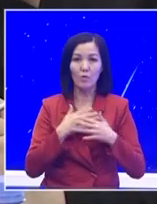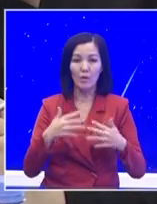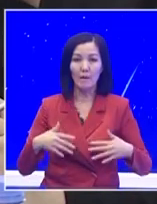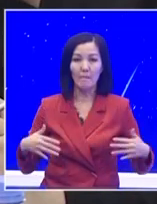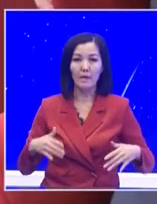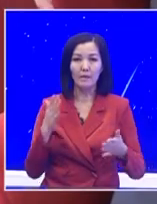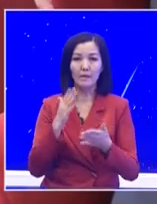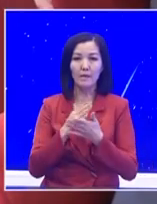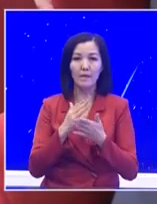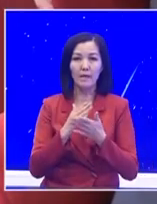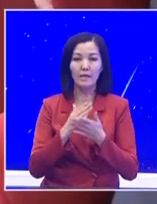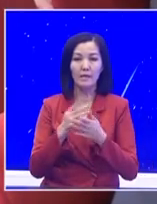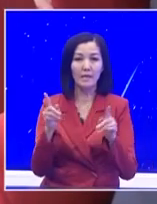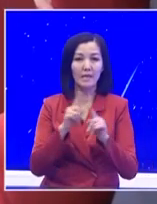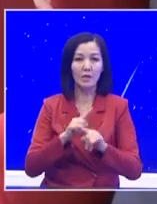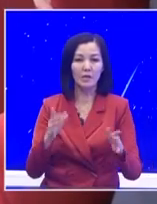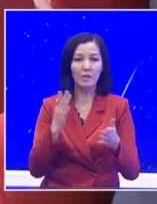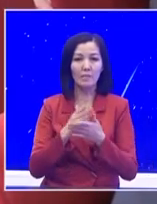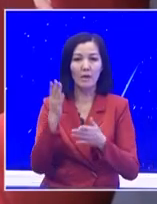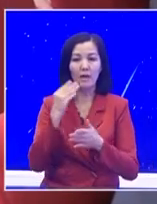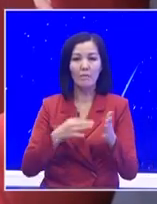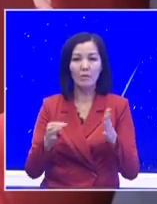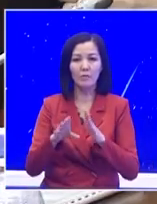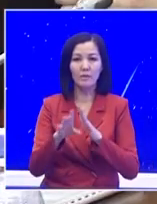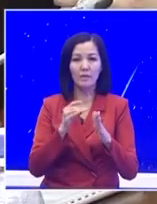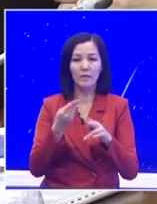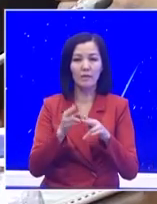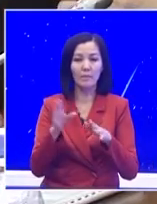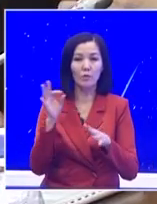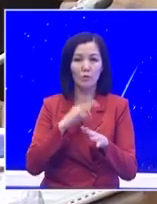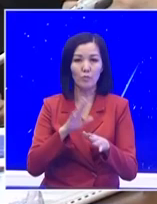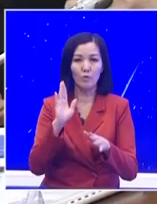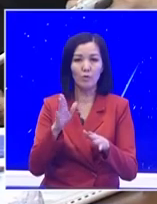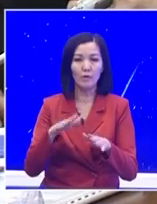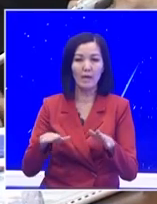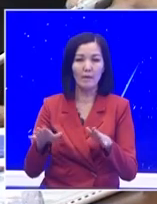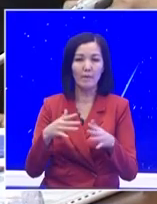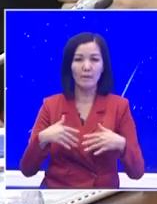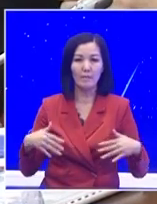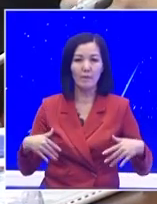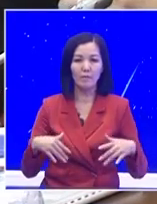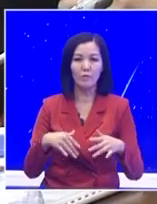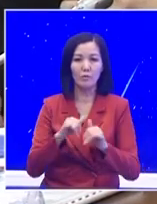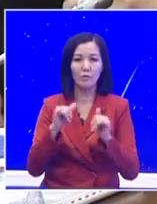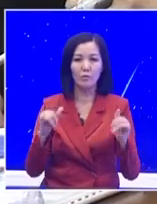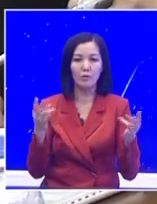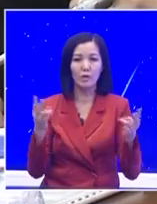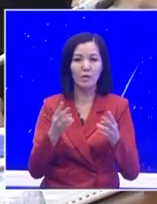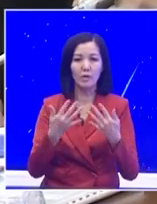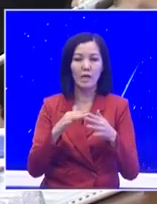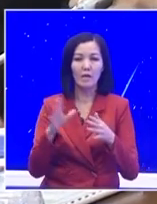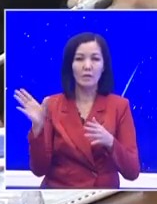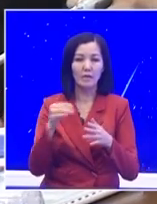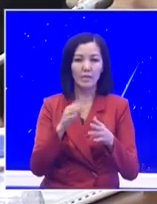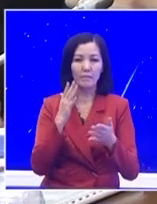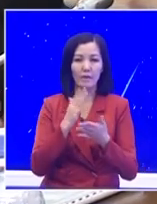икемділік этникалық бір ерекшелігі. Ал Алматы облысын таңдасаңыздар тіпті ұтымды болады. Аймақта мал басын күрт көбейтуге қажет алғышарттың бәрі